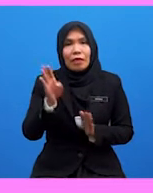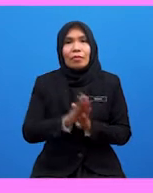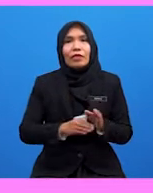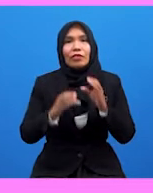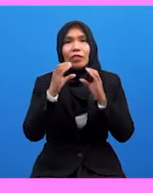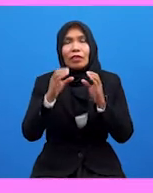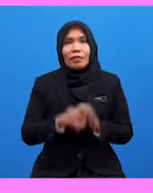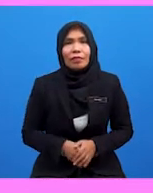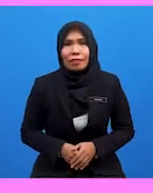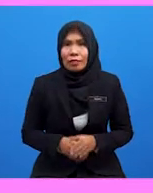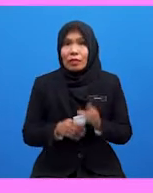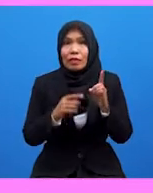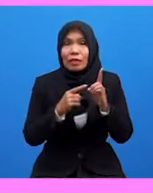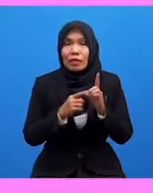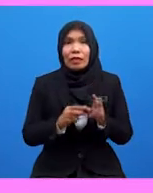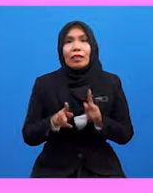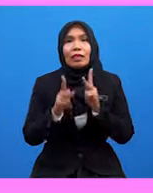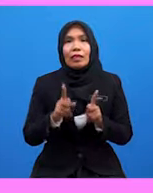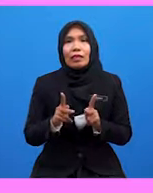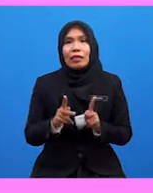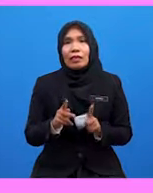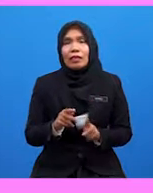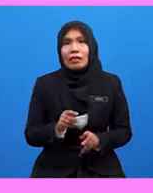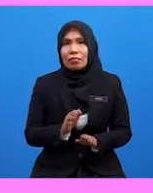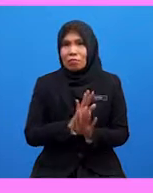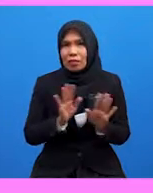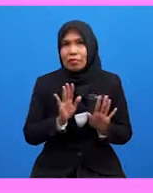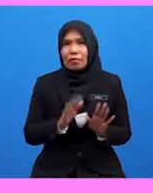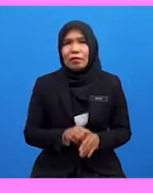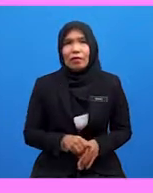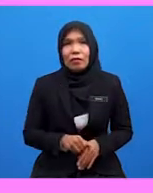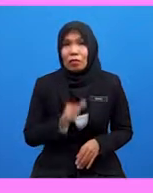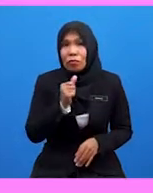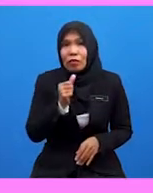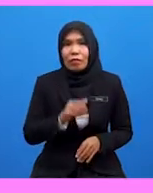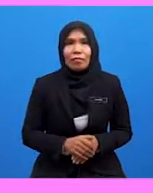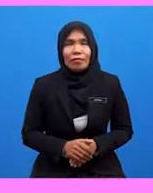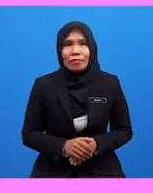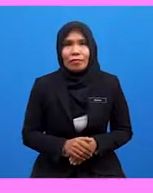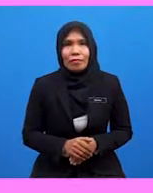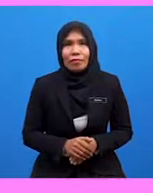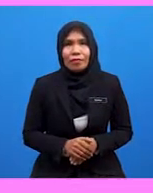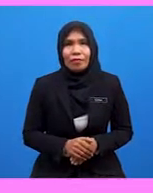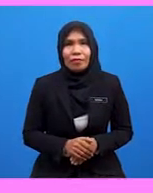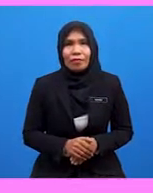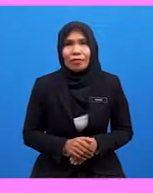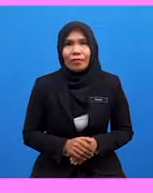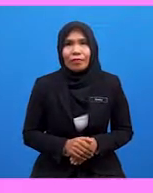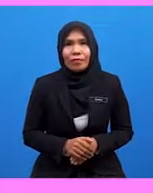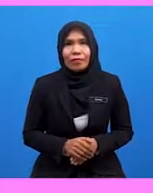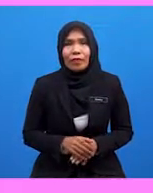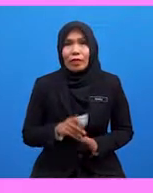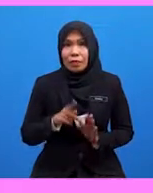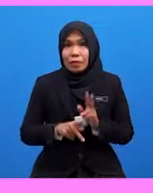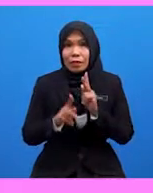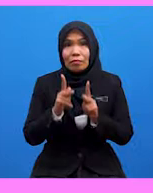kata nafi yang ditakrifkan sebagai menidakkan atau menyangkal sesuatu yang terdiri daripada perkataan